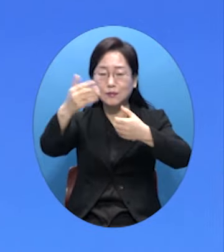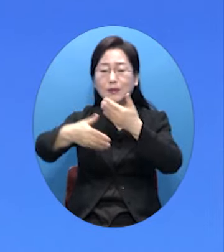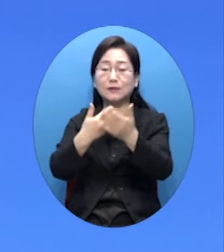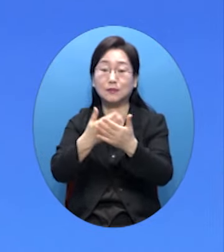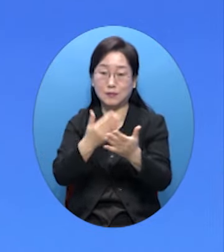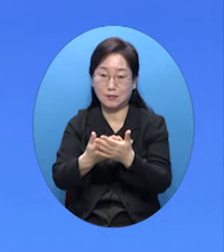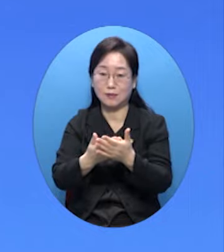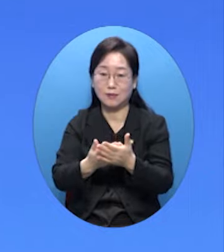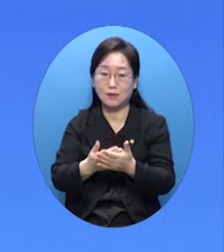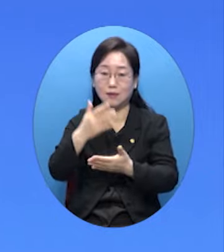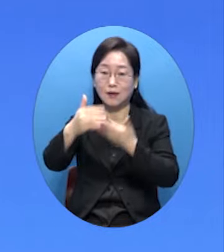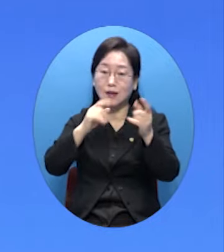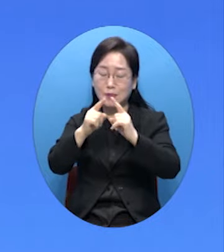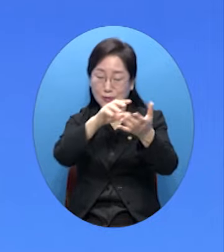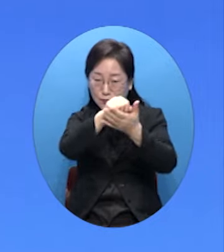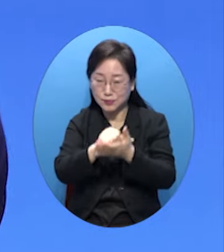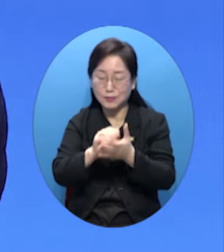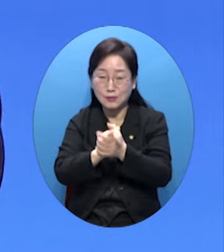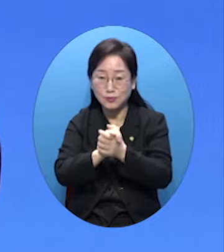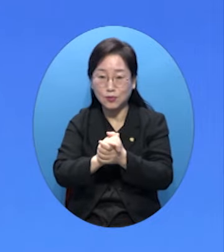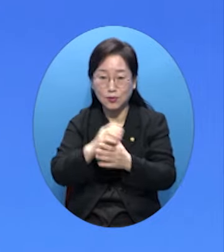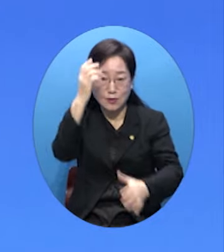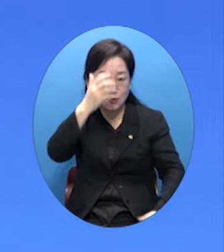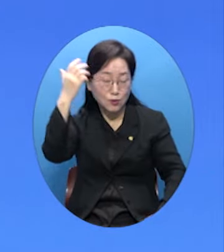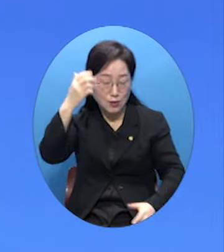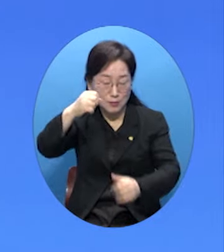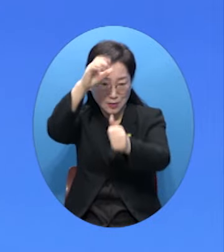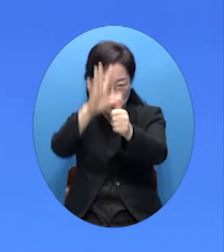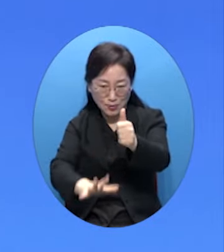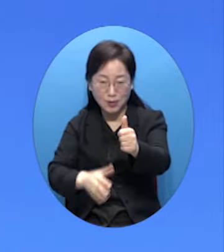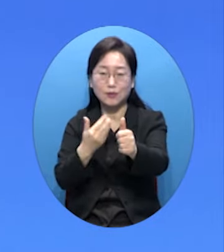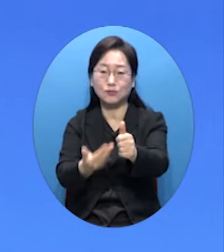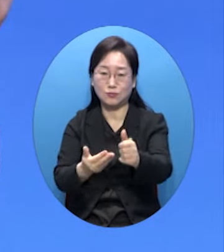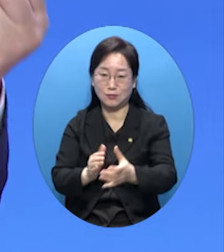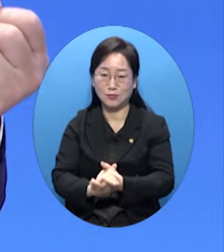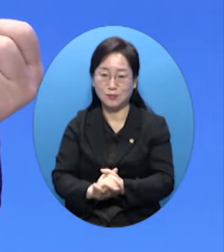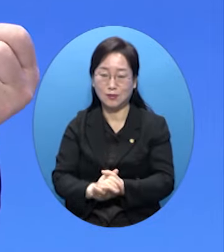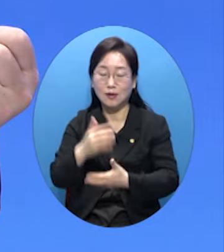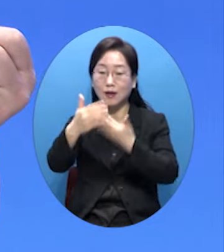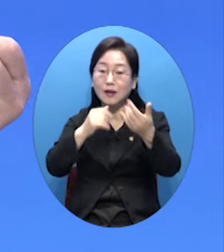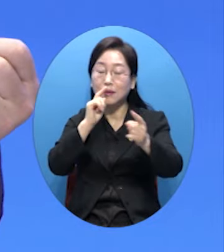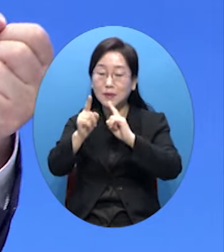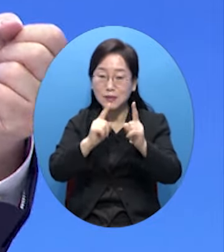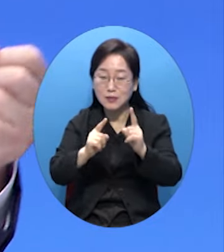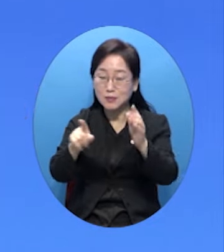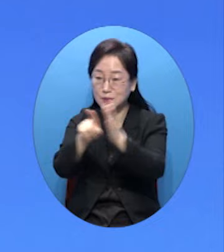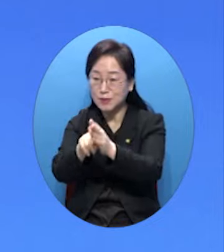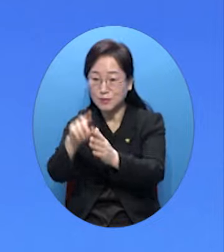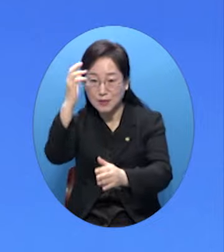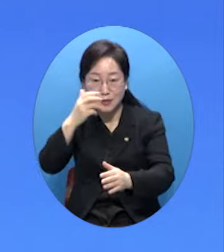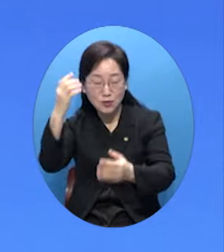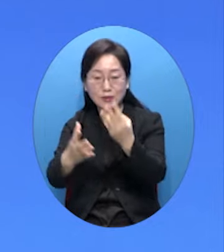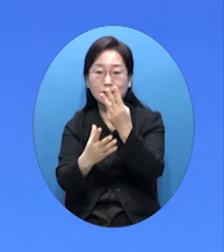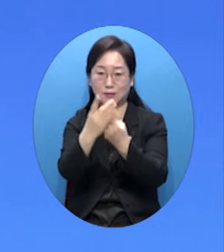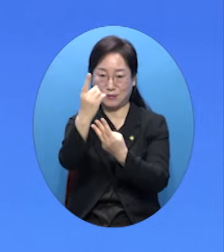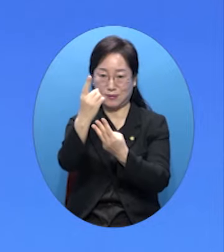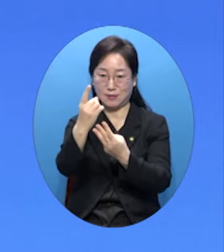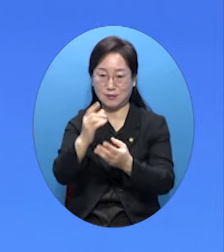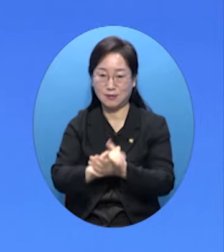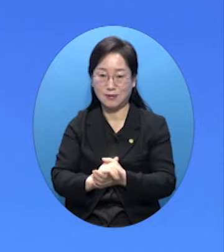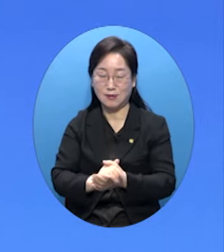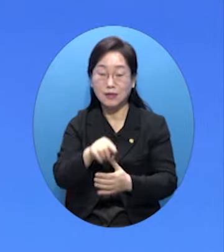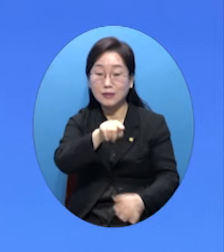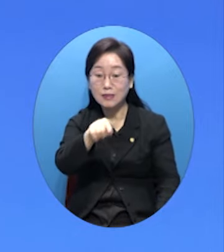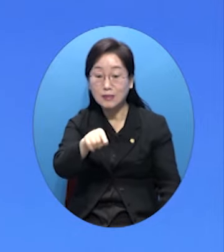주옵소서. 말씀을 붙잡고 기도하면 성령이 임하시는 것입니다. 말씀과 믿음과 성령 역사는 하나입니다.